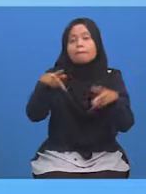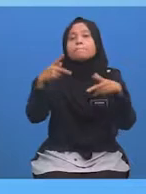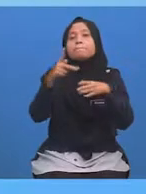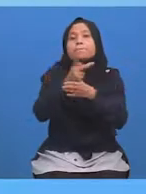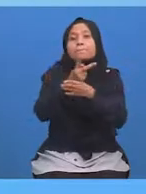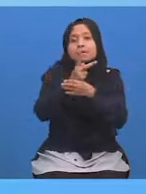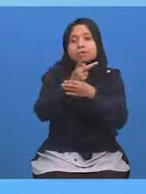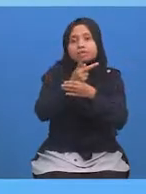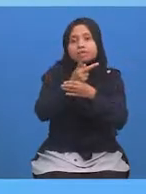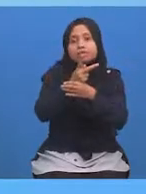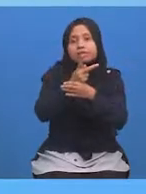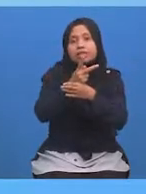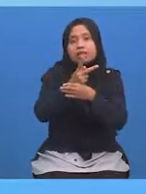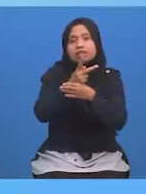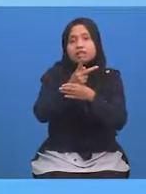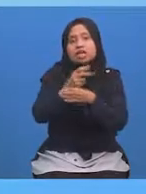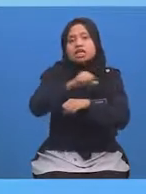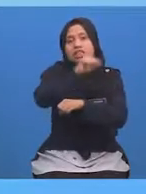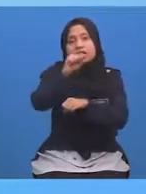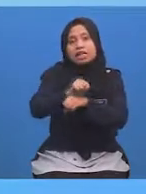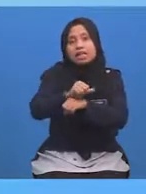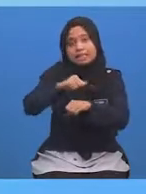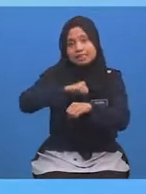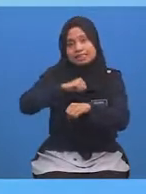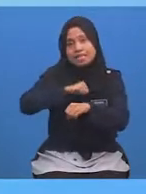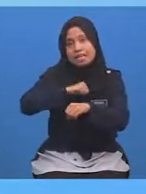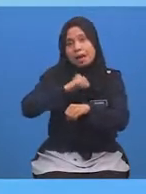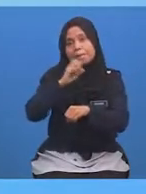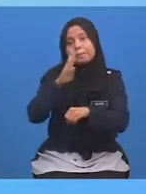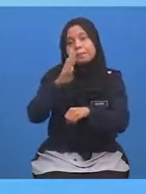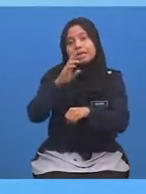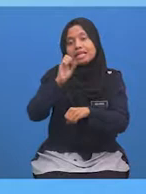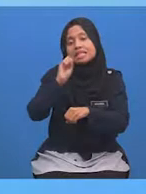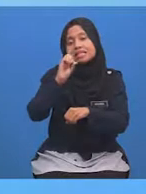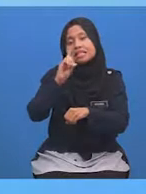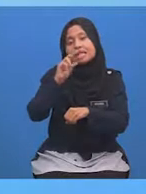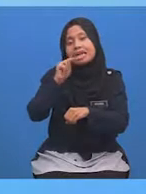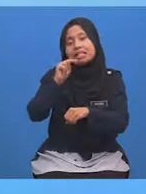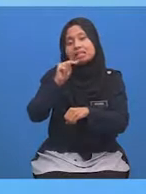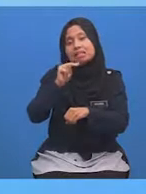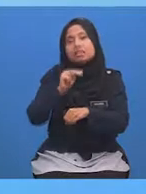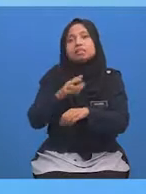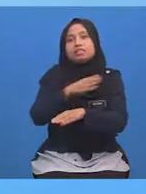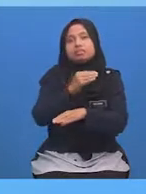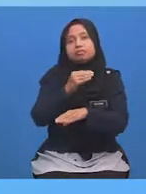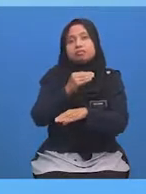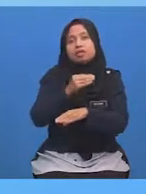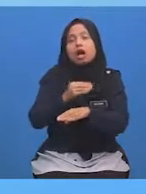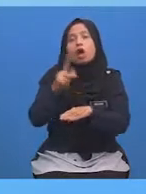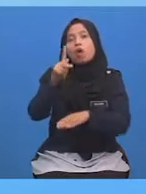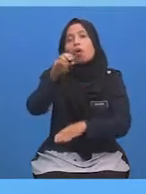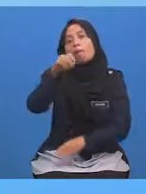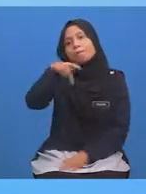perkongsian, syarikat sendirian berhad, syarikat awam berhad dan